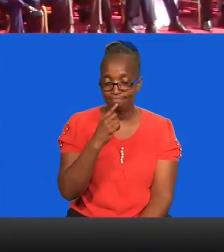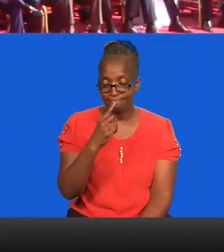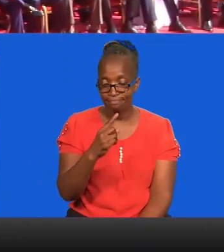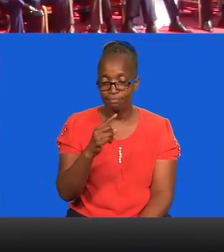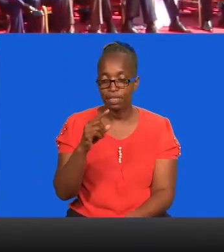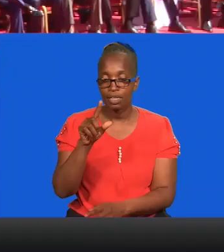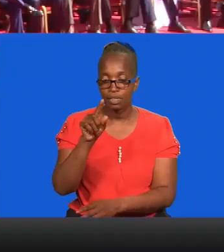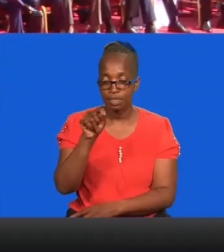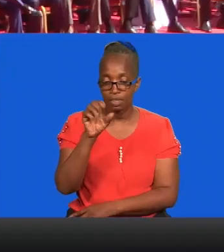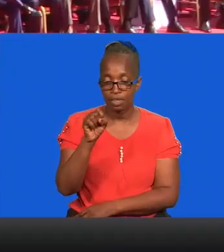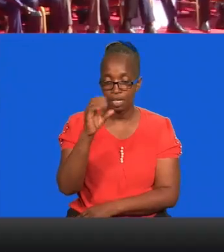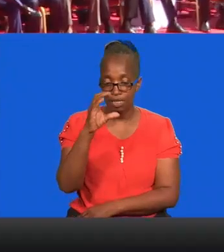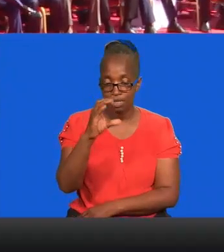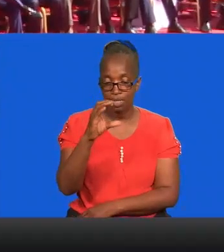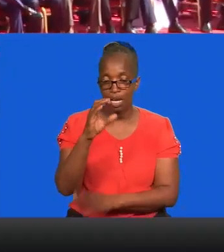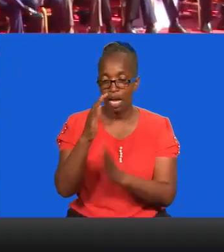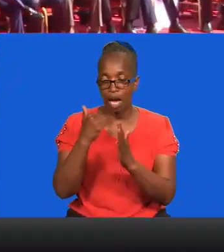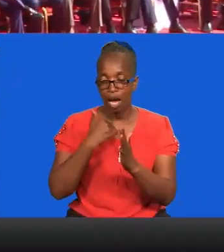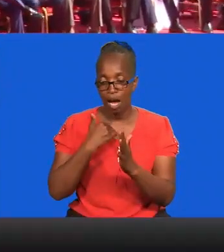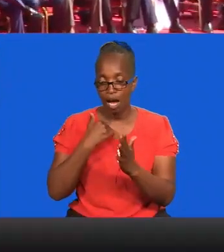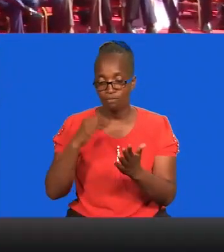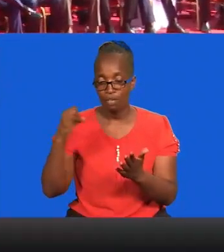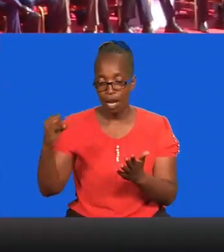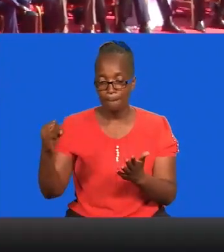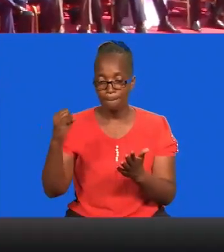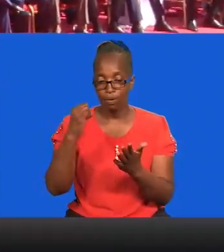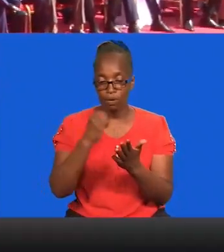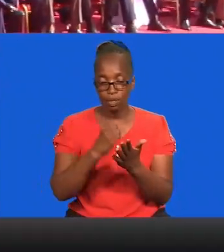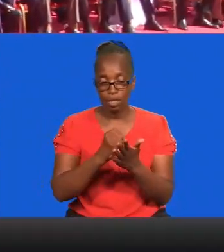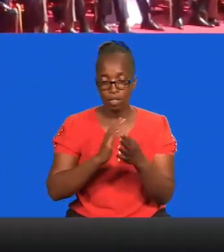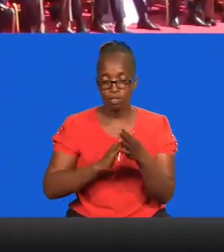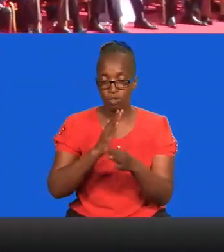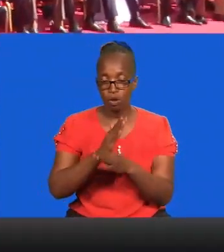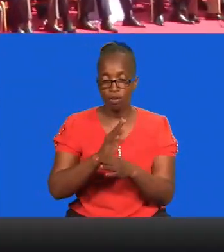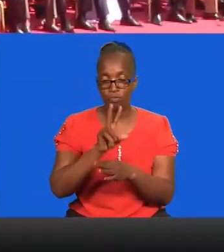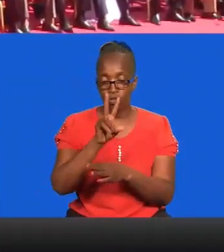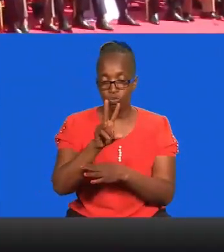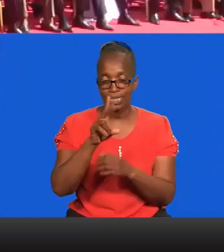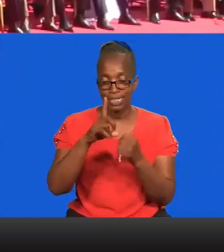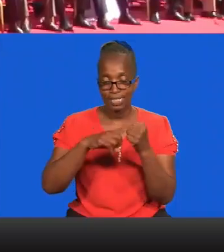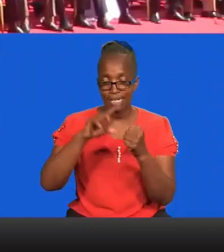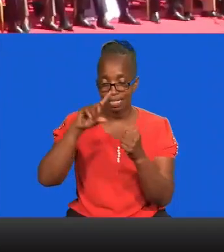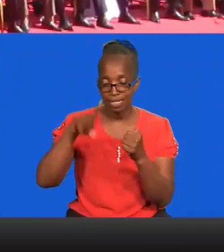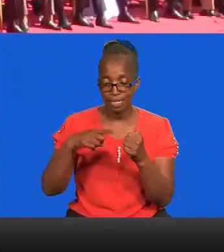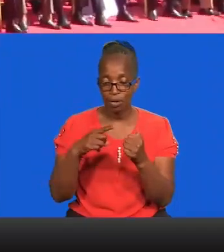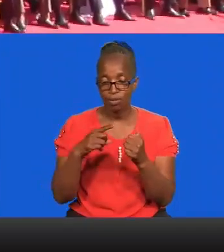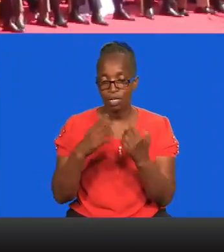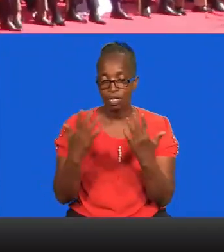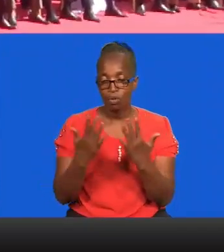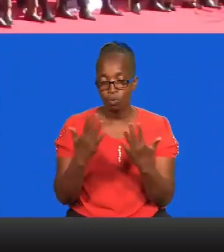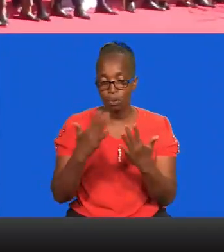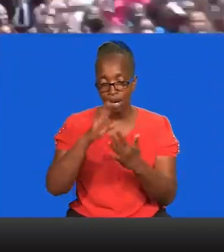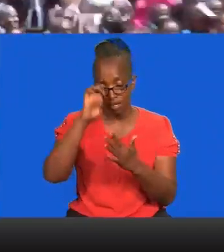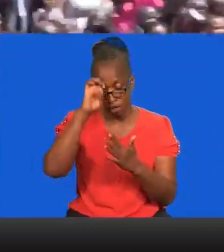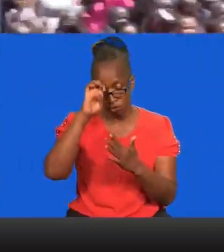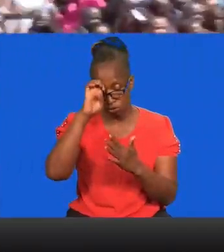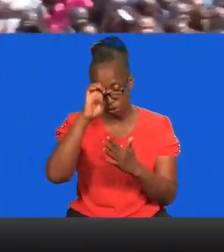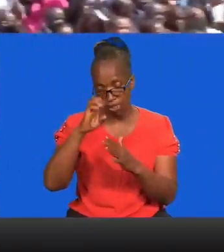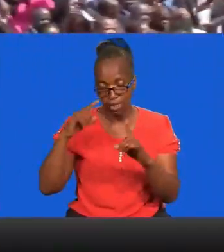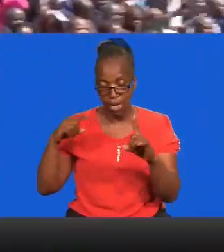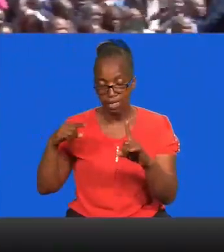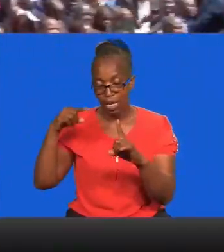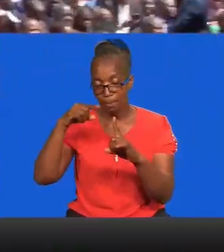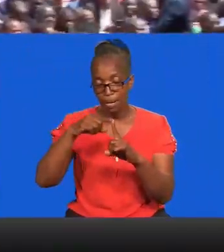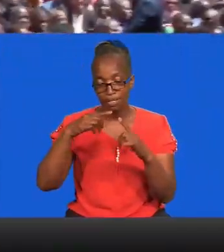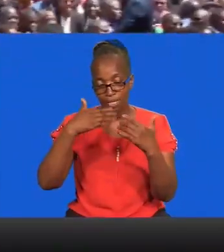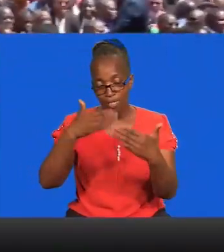20,000, akiongeza kuwa mfumo mpya wa ufadhili wa elimu ya vyuo vikuu unalenga kuhakikisha kwa kila mwanafunzi